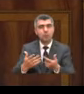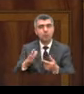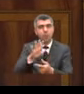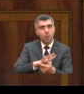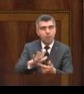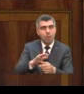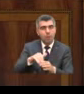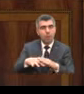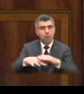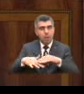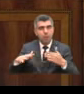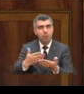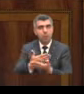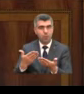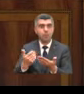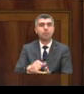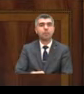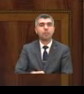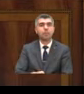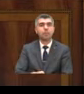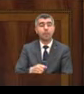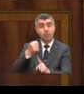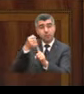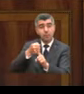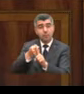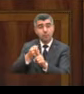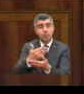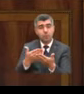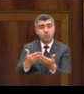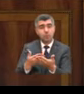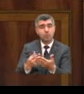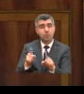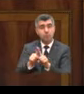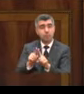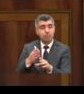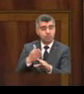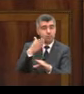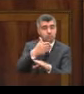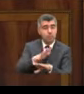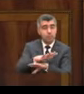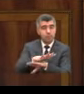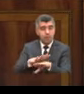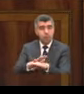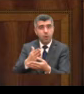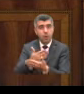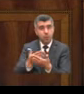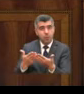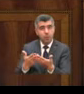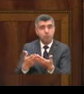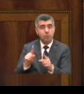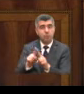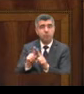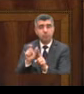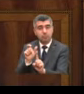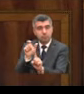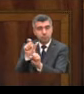الساده النواب اللي قالوا ما شافوا والو على الاطفال، كاينه مجهودات كبيره باش نخرجوا الاجهزه الترابيه المندمجه اللي فيها مراكز مواكبه حمايه